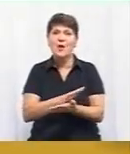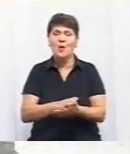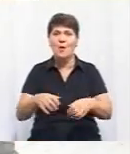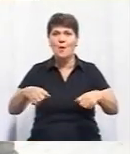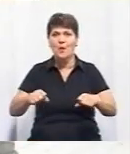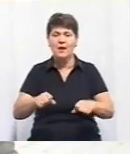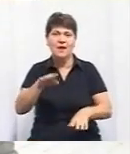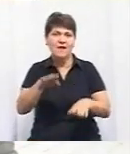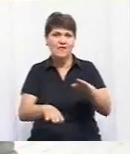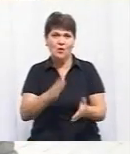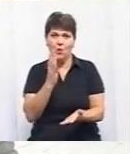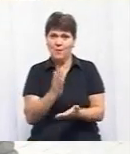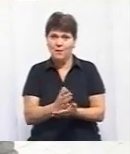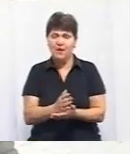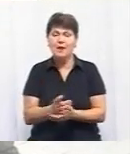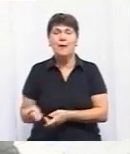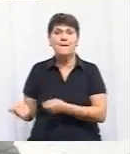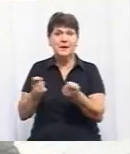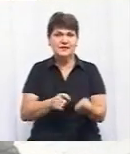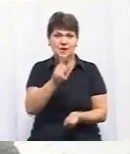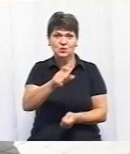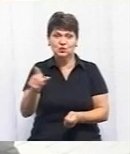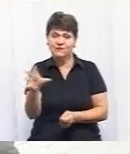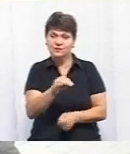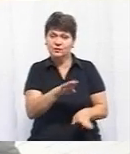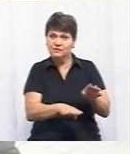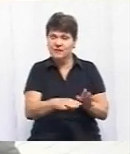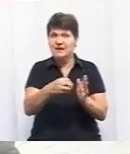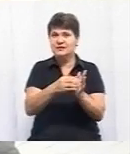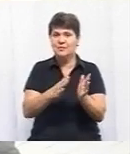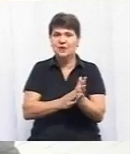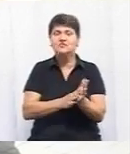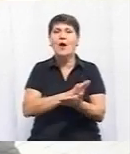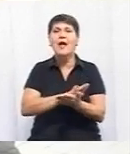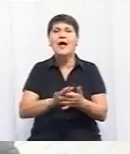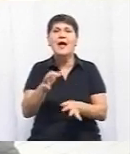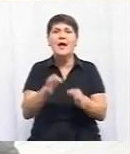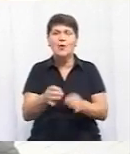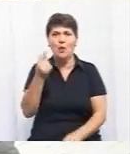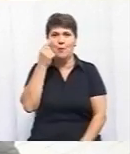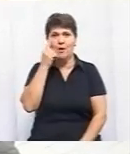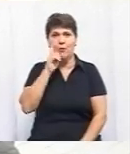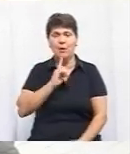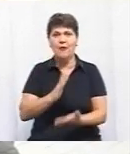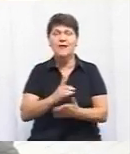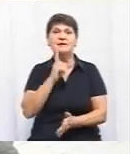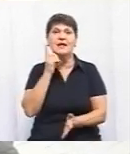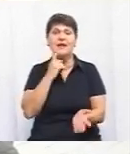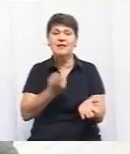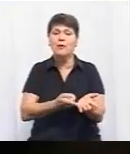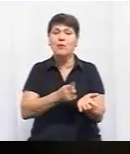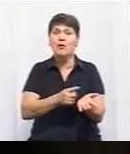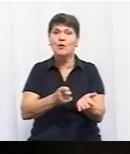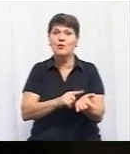він зважить все, що людина принесе і запише екобали. Поки в нас є такий гарний зелений блокнот, куди ми пишемо